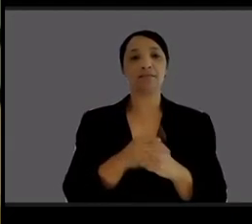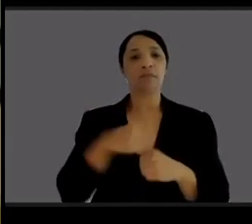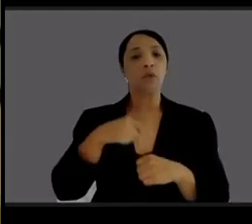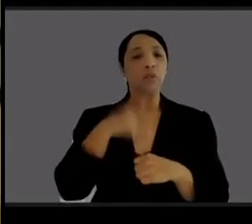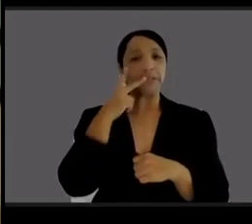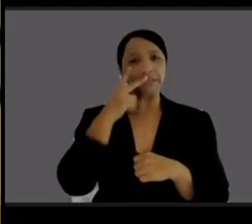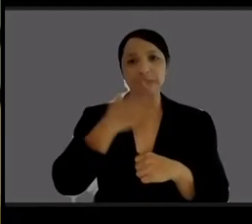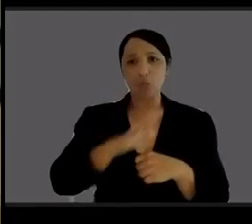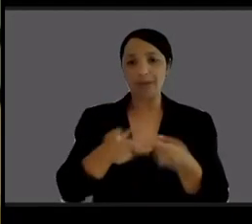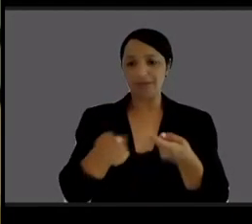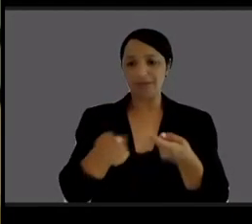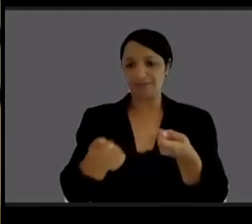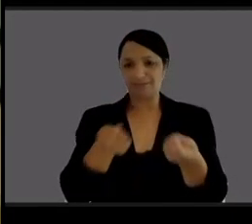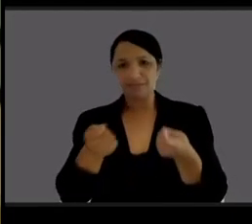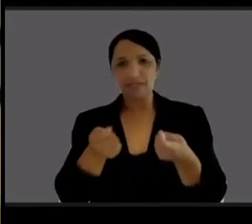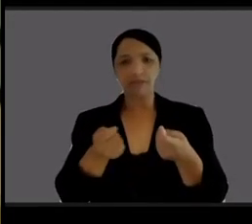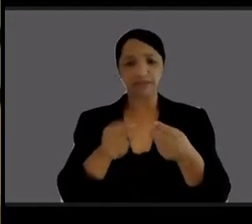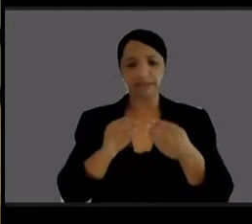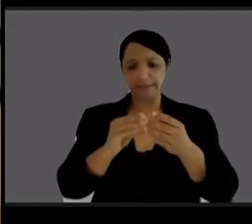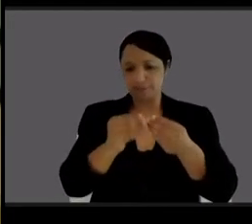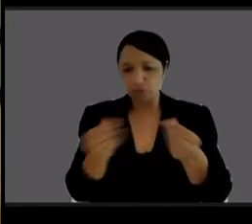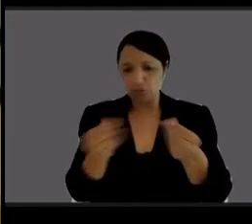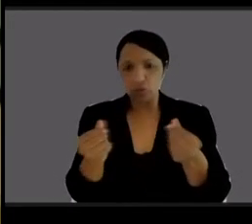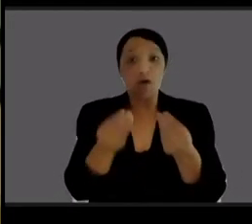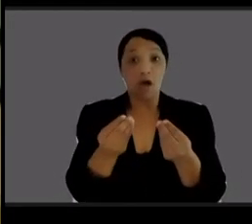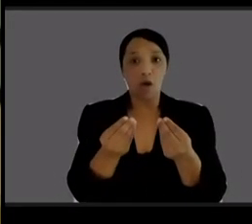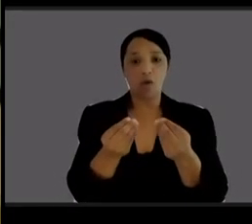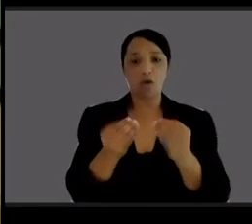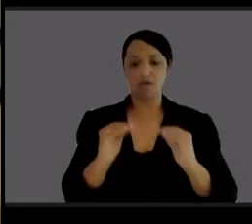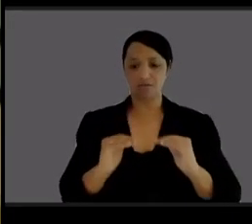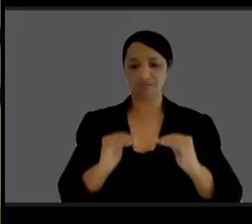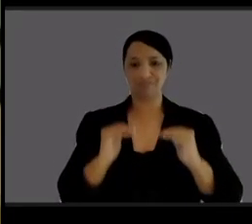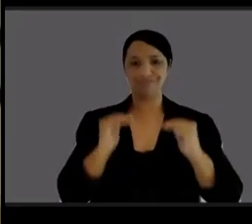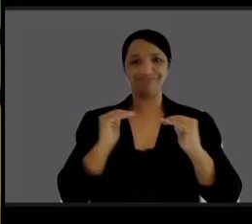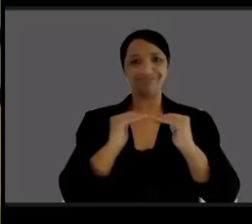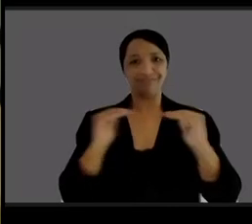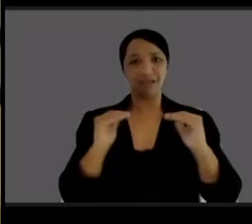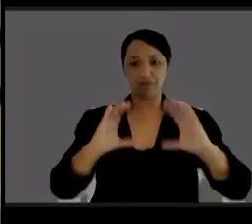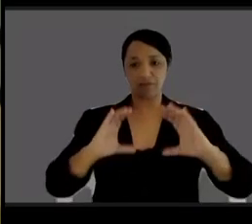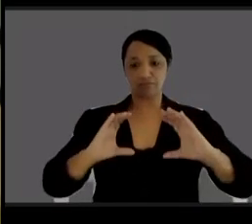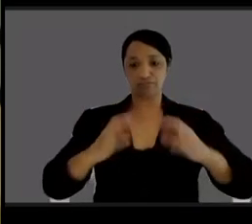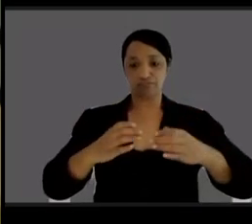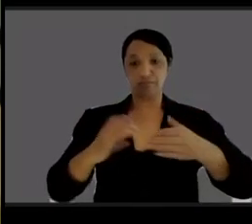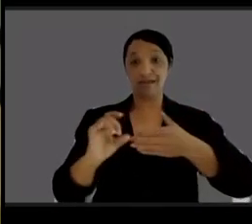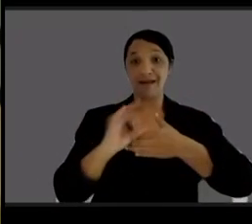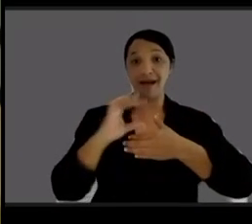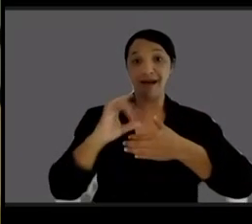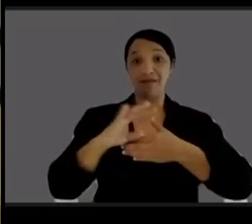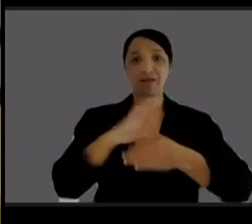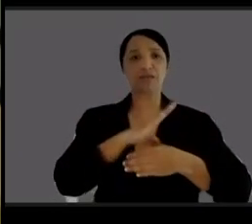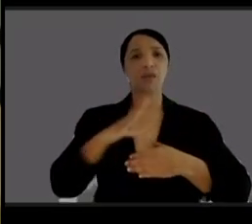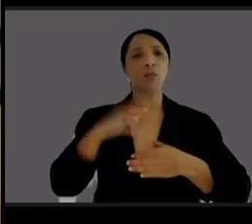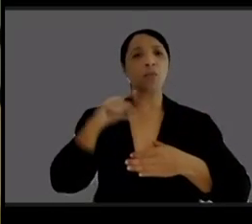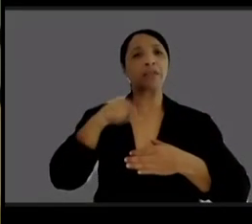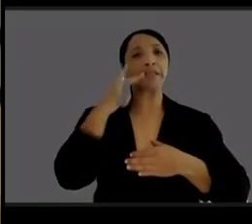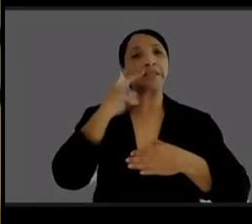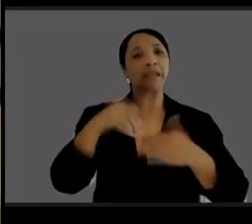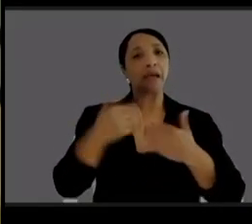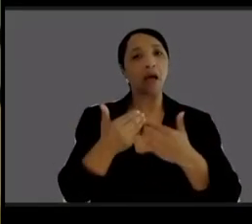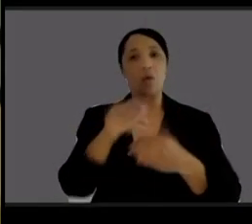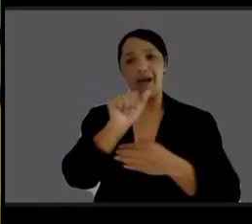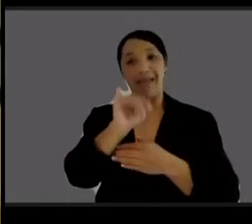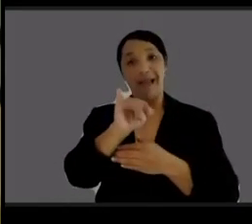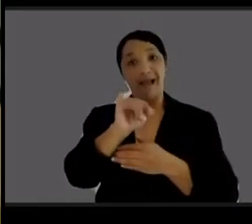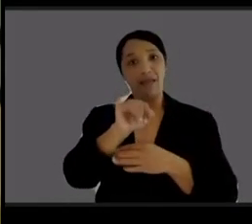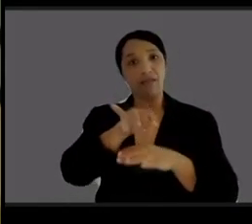impact pour votre travail si important. Pour faire avancer la recherche de solutions concrètes en matière de gouvernance, il faut nommer